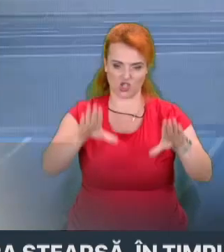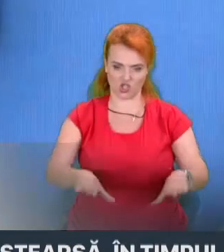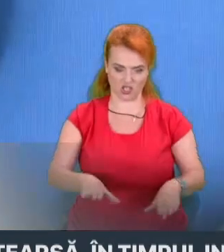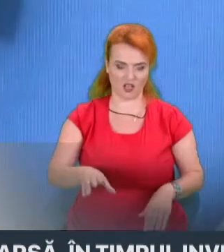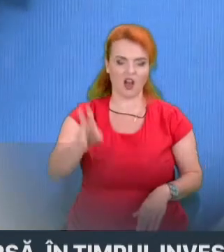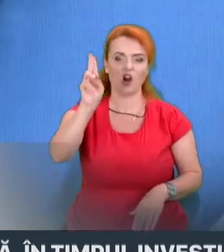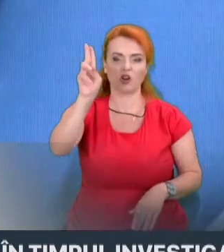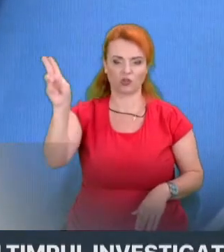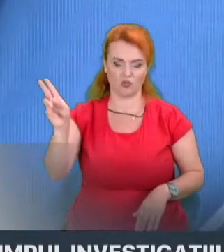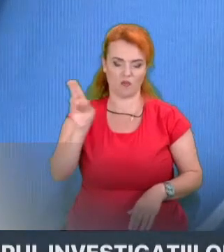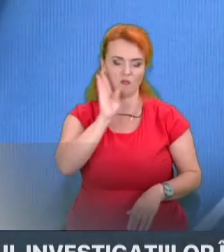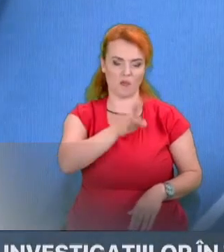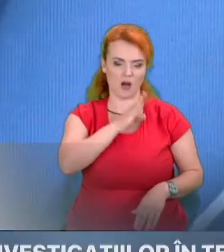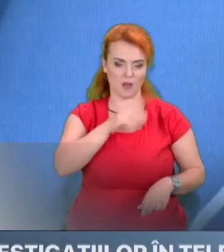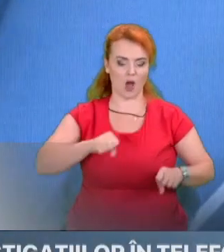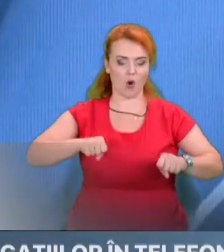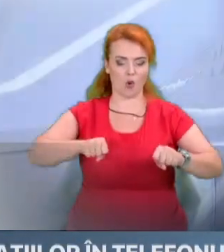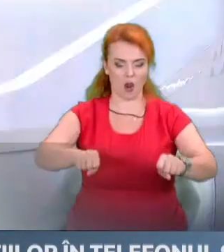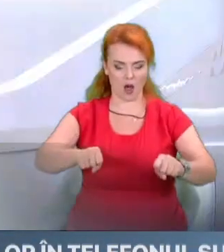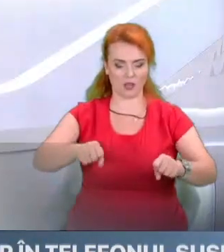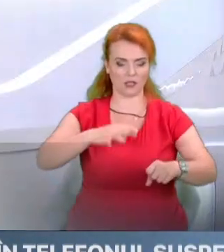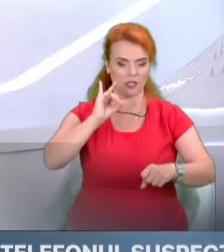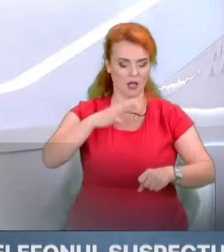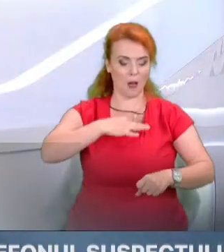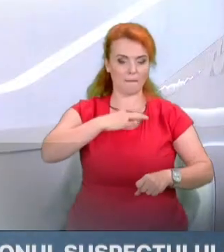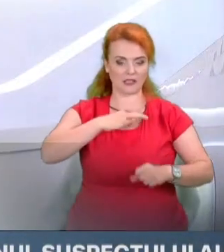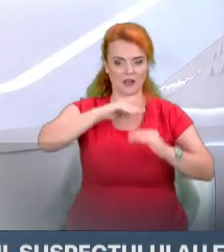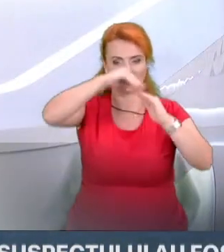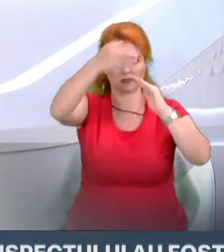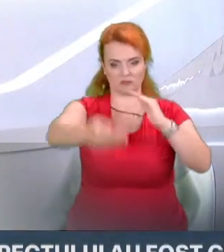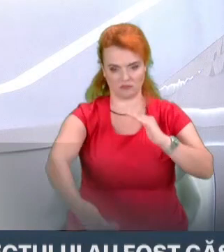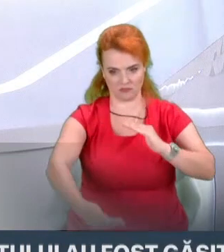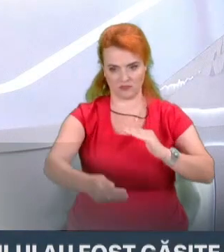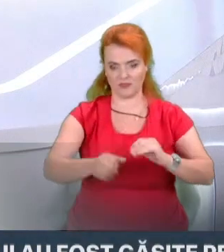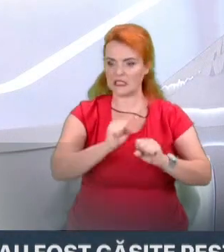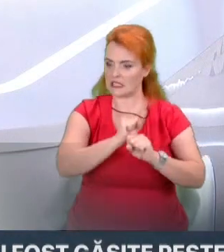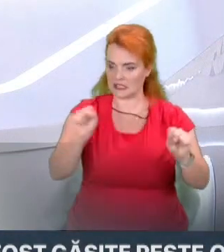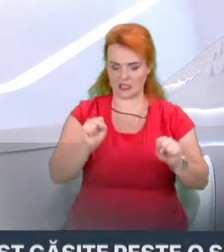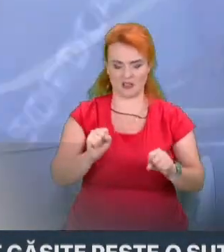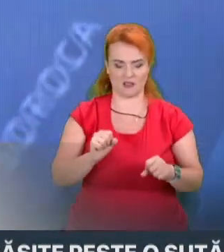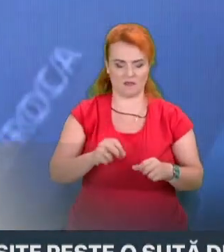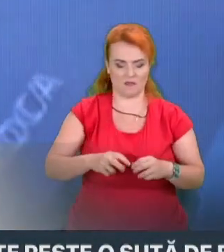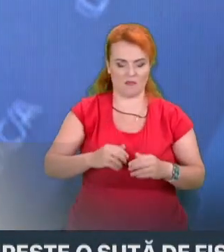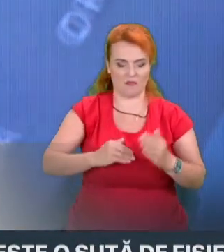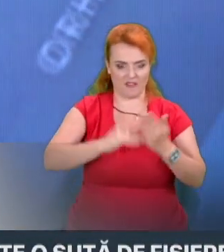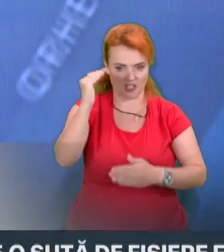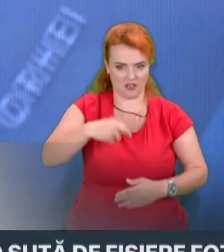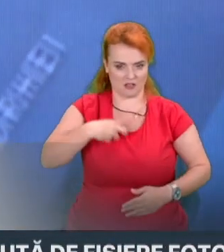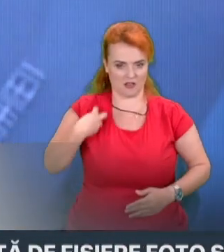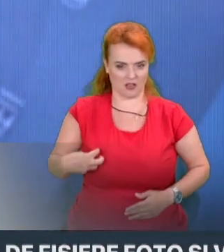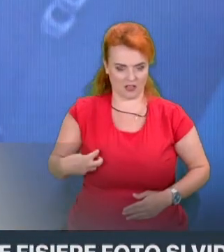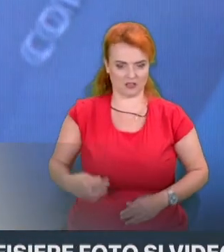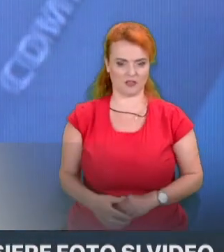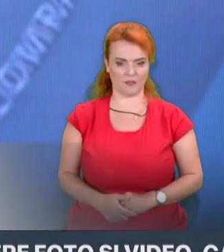Deci implică un risc destul de ridicat implică, această practică. Da, și ca și riscul care în autocar își lasă copiii că o